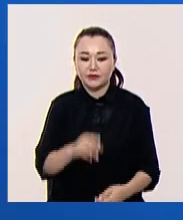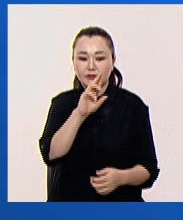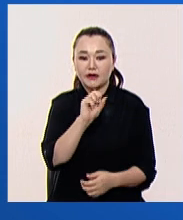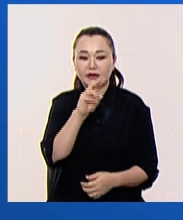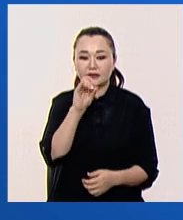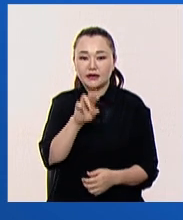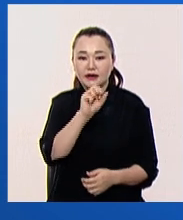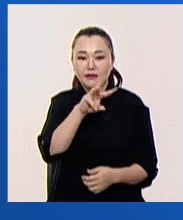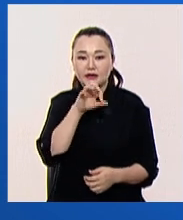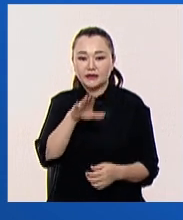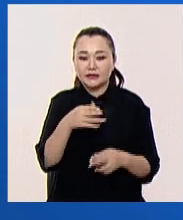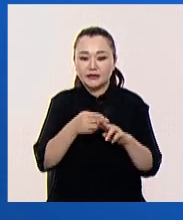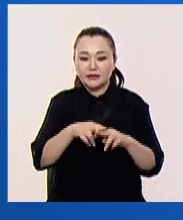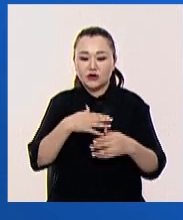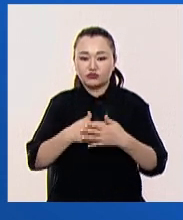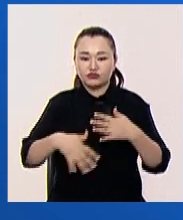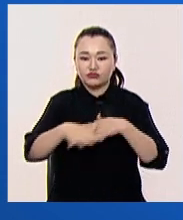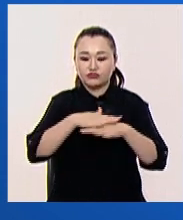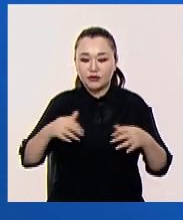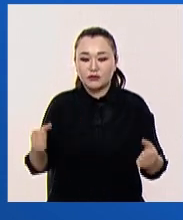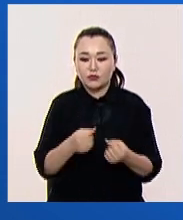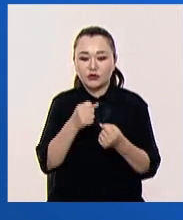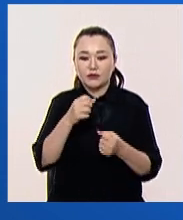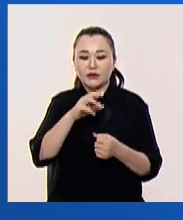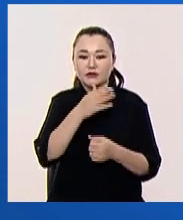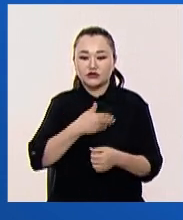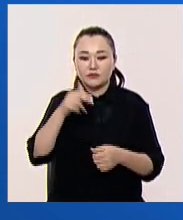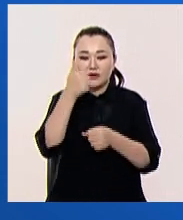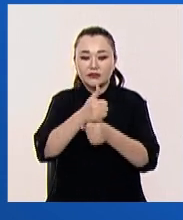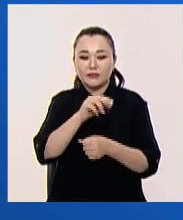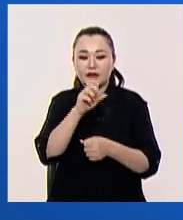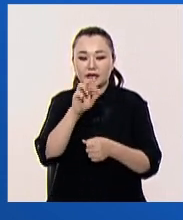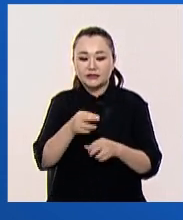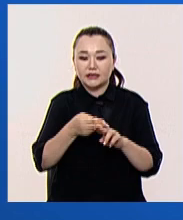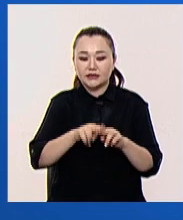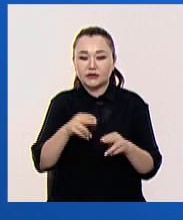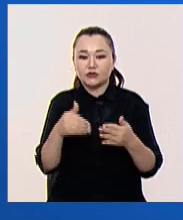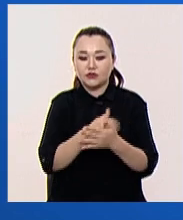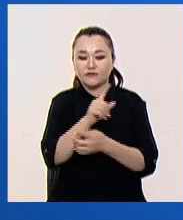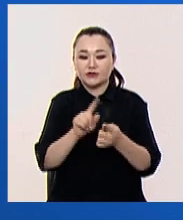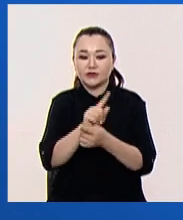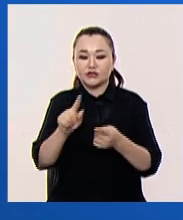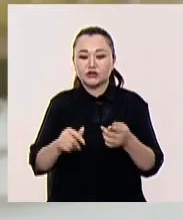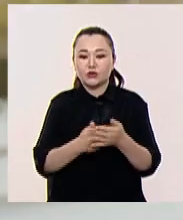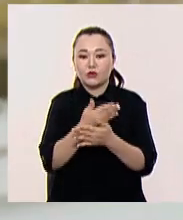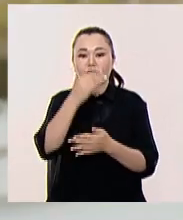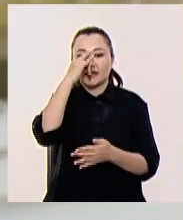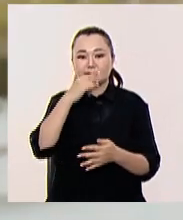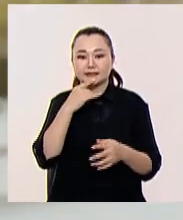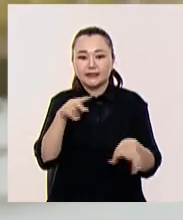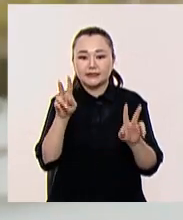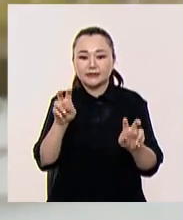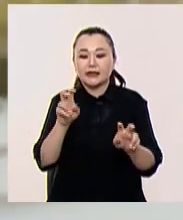Партия «Аманат» – это общественная опора нашего президента. Партия «Аманат» – это партия реформ и созидания жаңа Казахстан. Еще